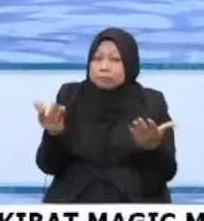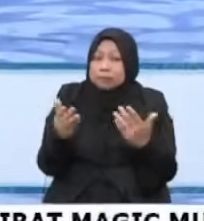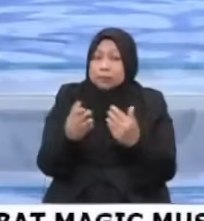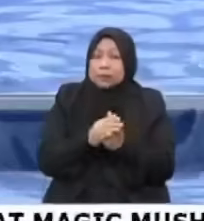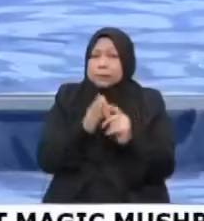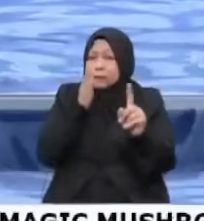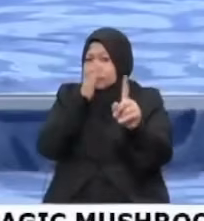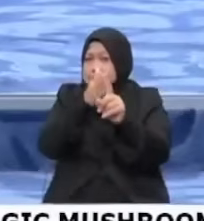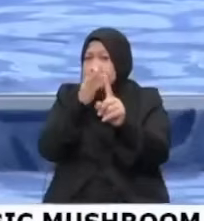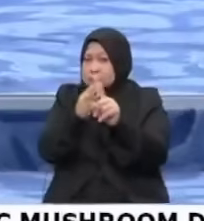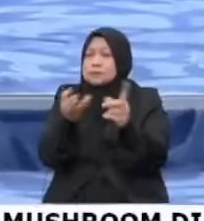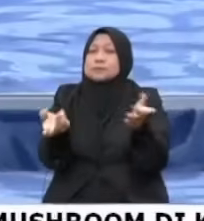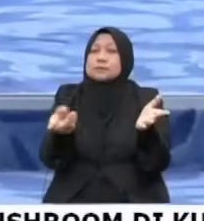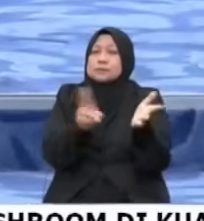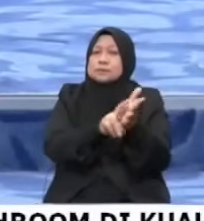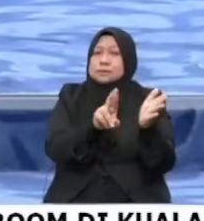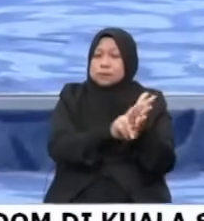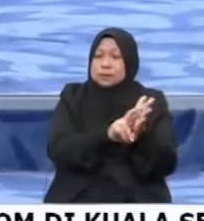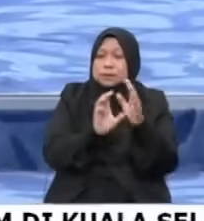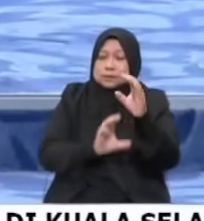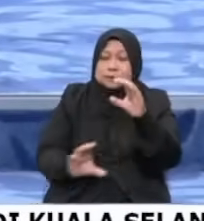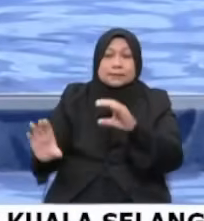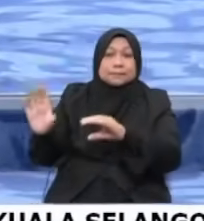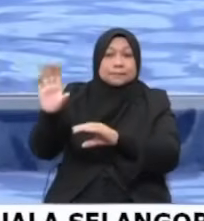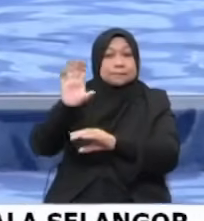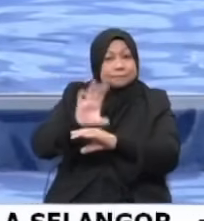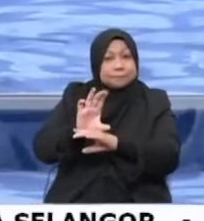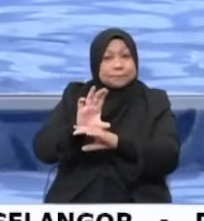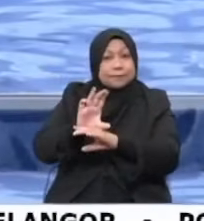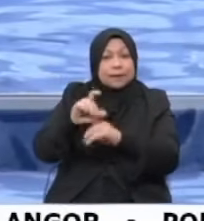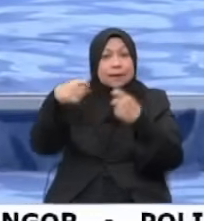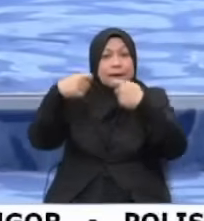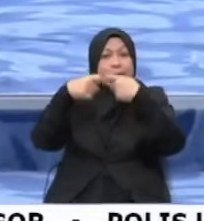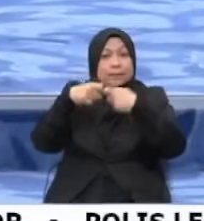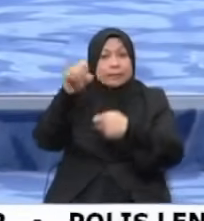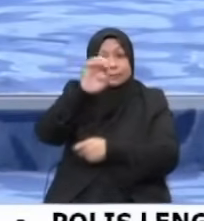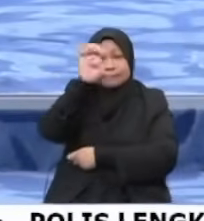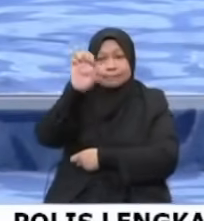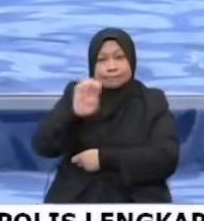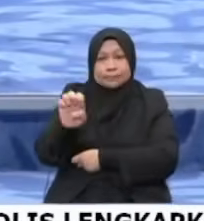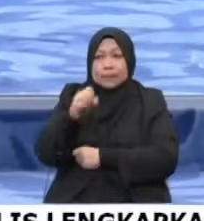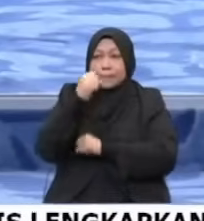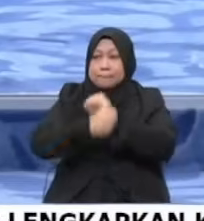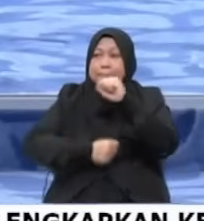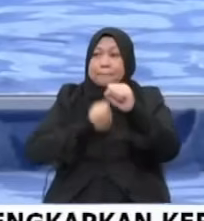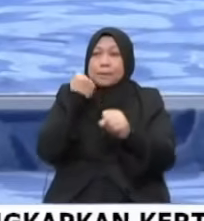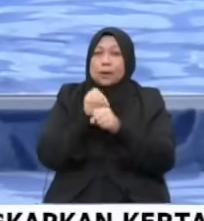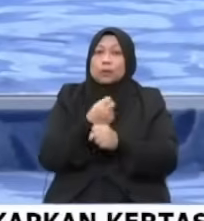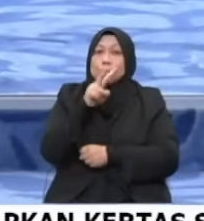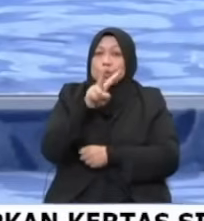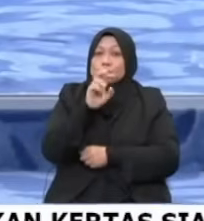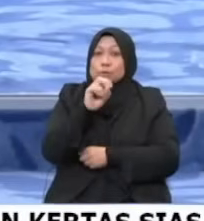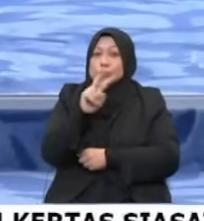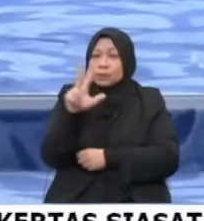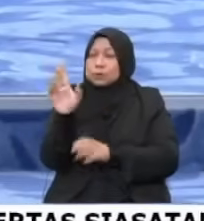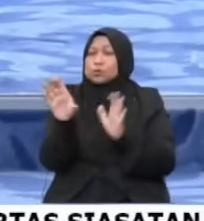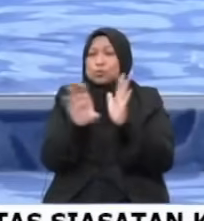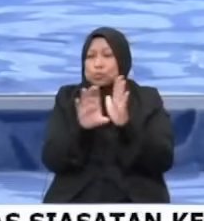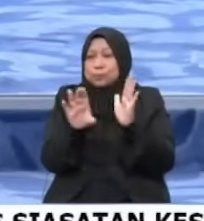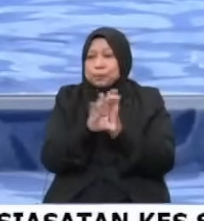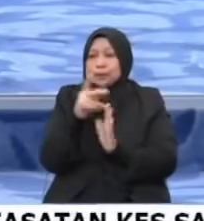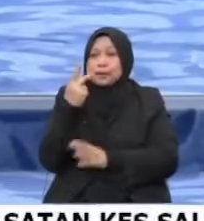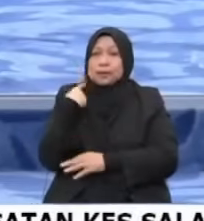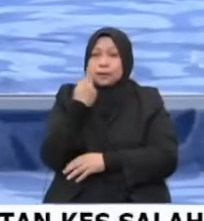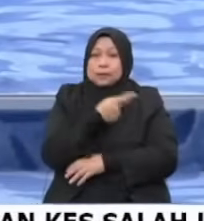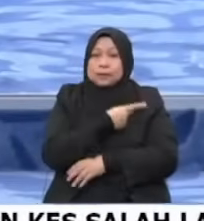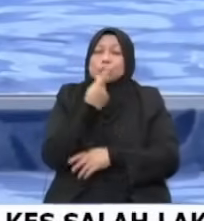penyasaran semula subsidi elektrik dan pada tahun 2023 umpamanya kita